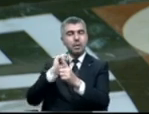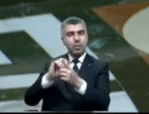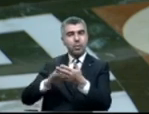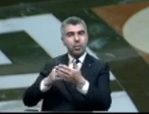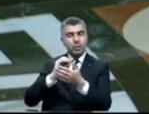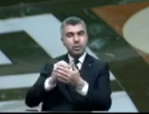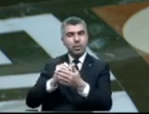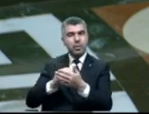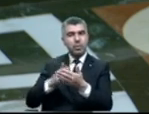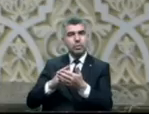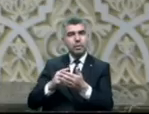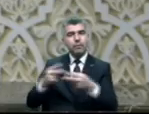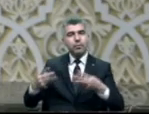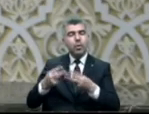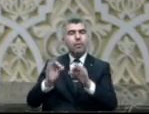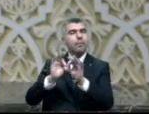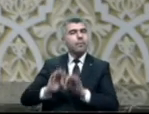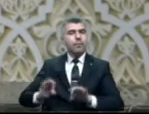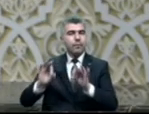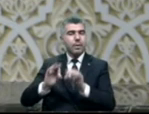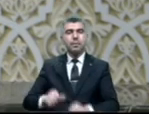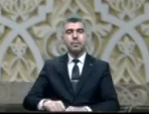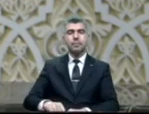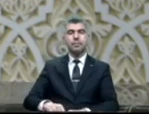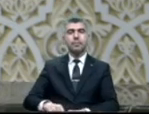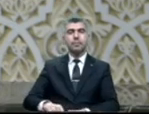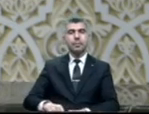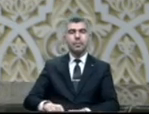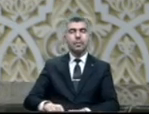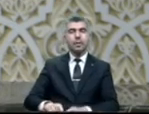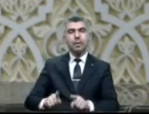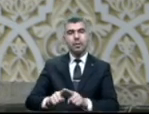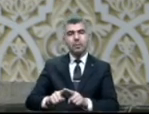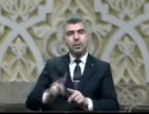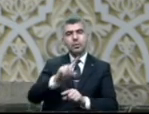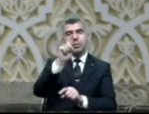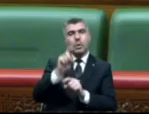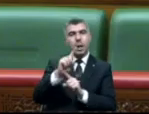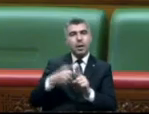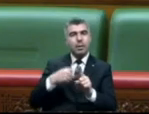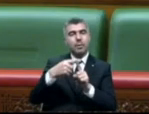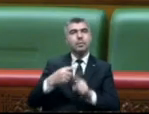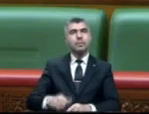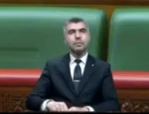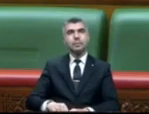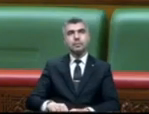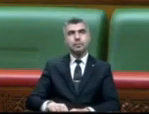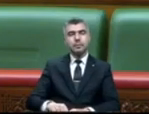المرور بأسواق الجملة. شكرا سيد الوزير المحترم. تعقيب الفريق المحترم، تفضل سيد